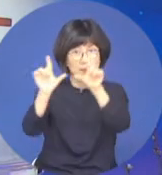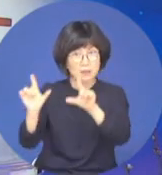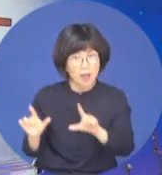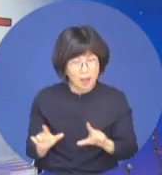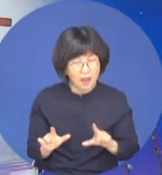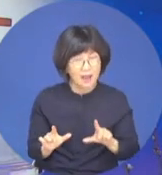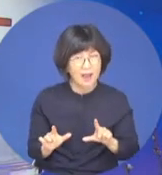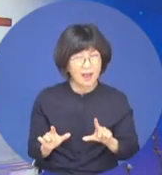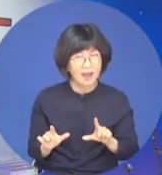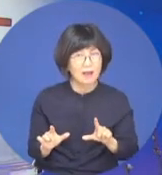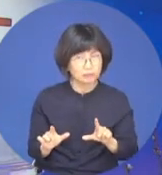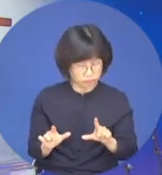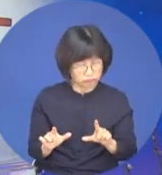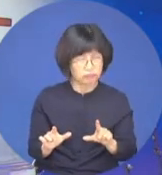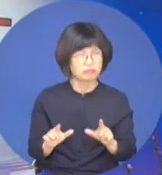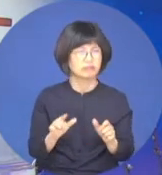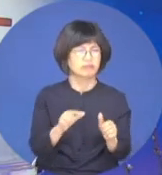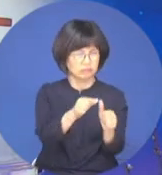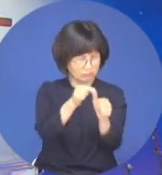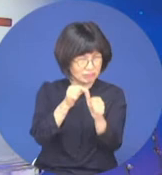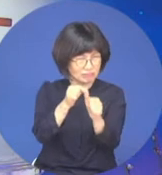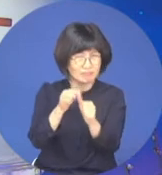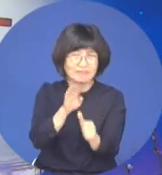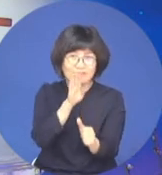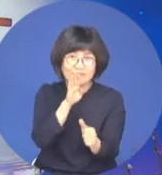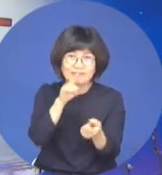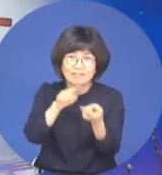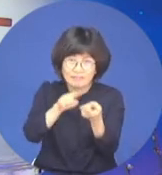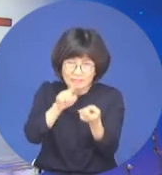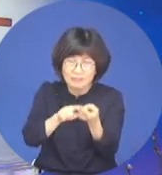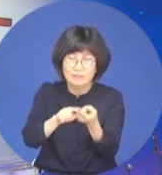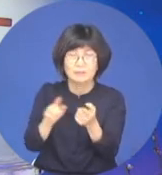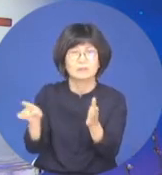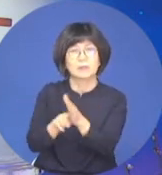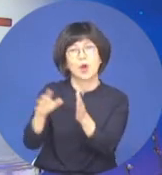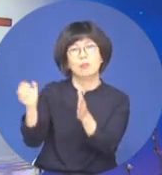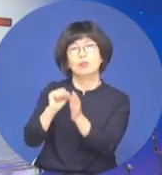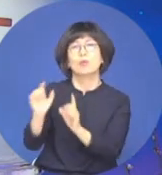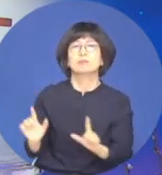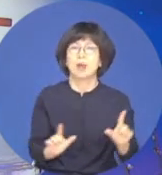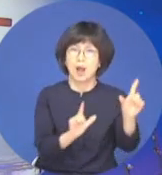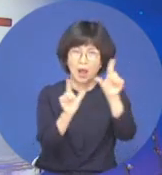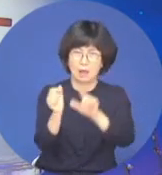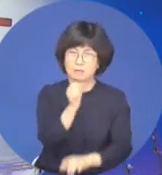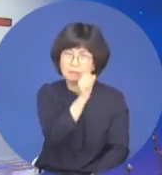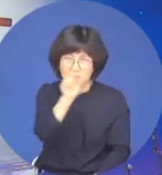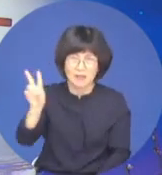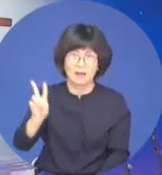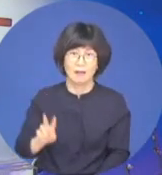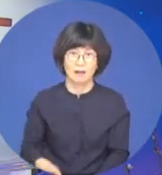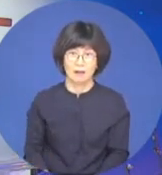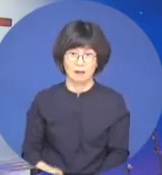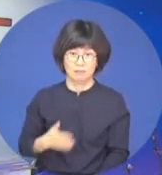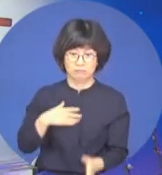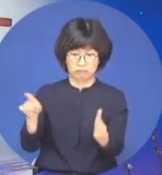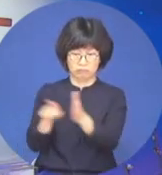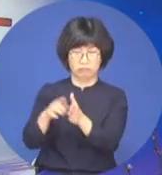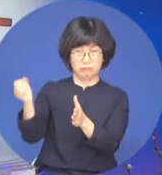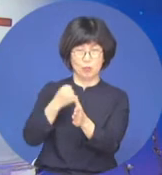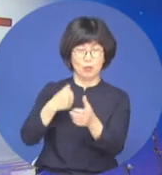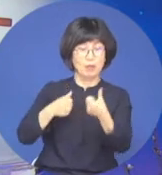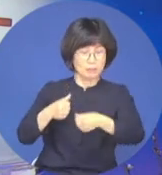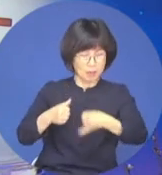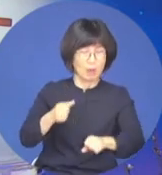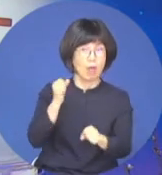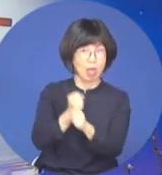자답게 믿음으로 살아야 된다. 믿음으로 구원받았으니 믿음으로 살고 믿음으로 자녀됐으니 믿음으로 자녀의 역할을